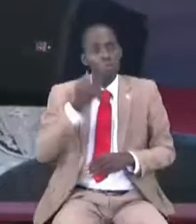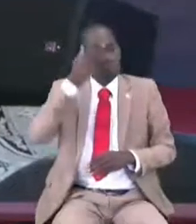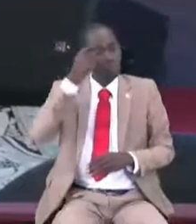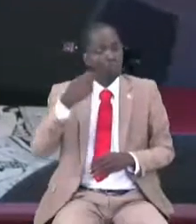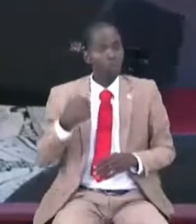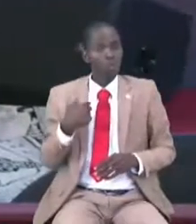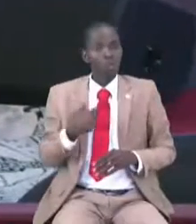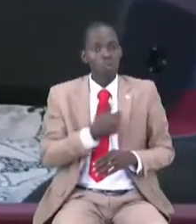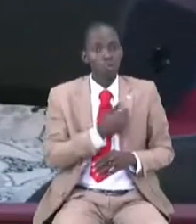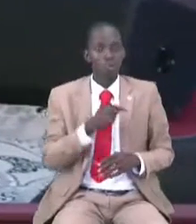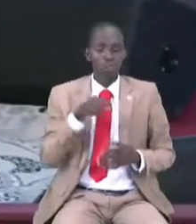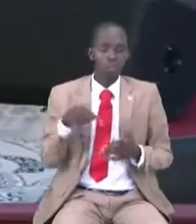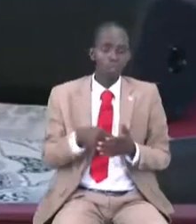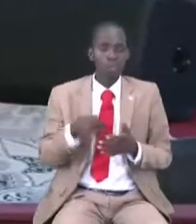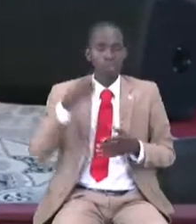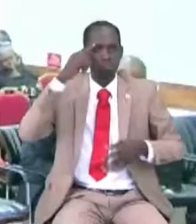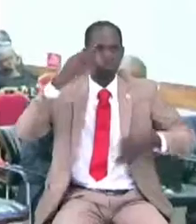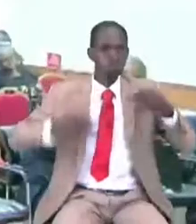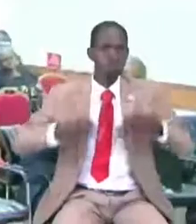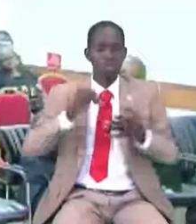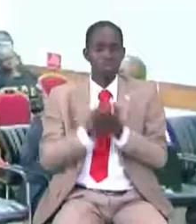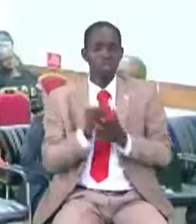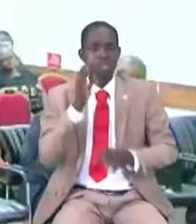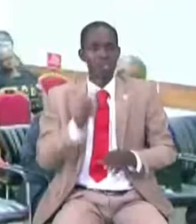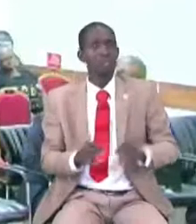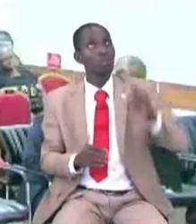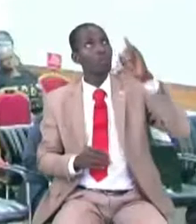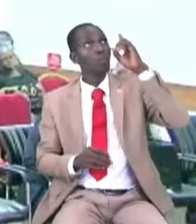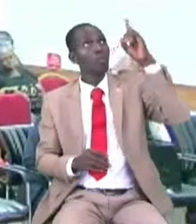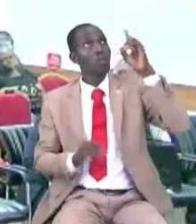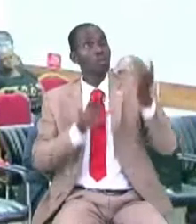tous, tous donc sont morts.